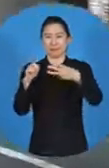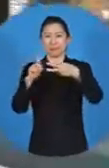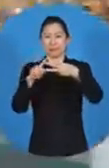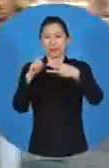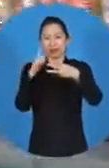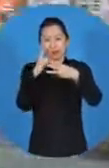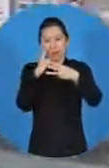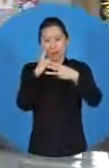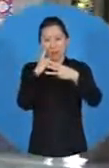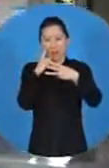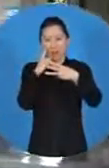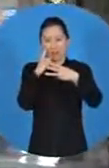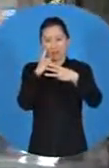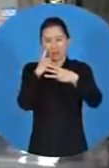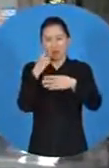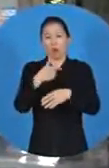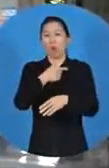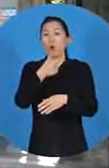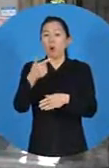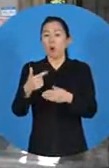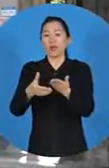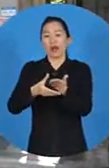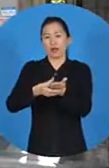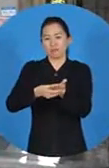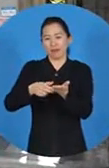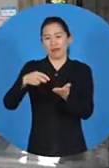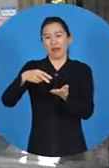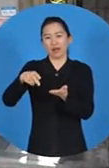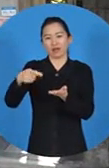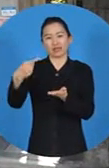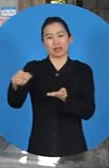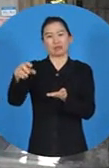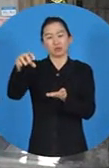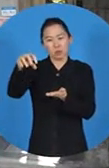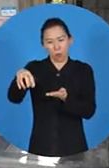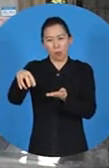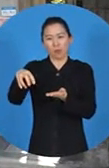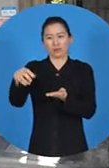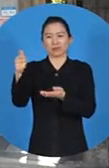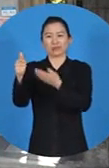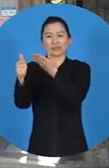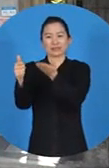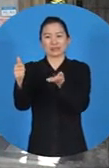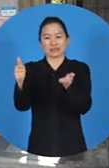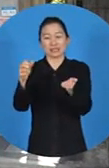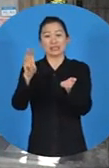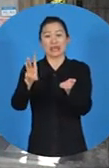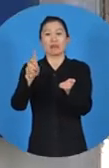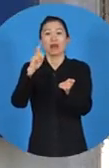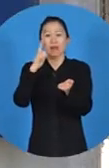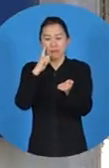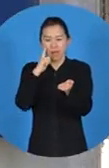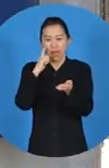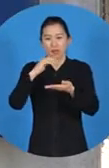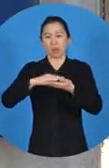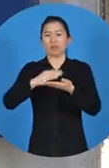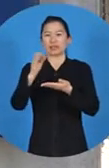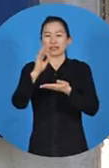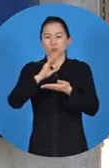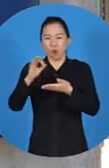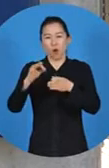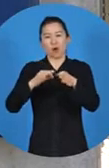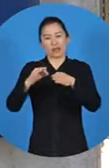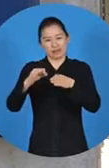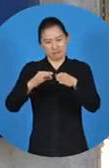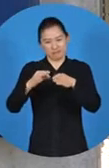その受賞店をめぐる今回、はじめは大山駅から徒歩1分のところにある3代続く老舗の